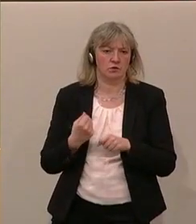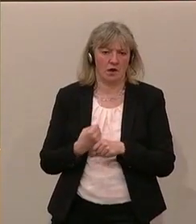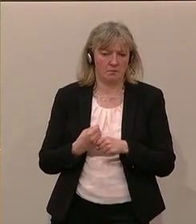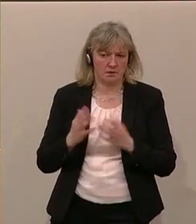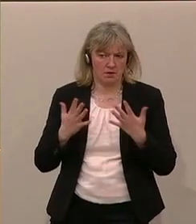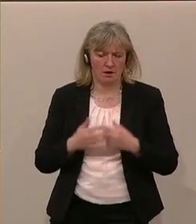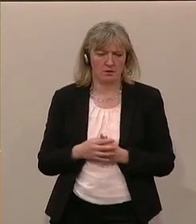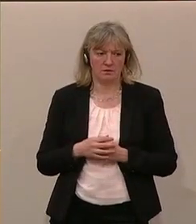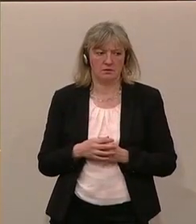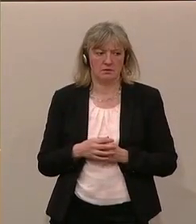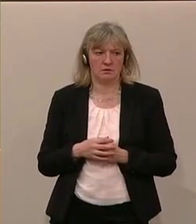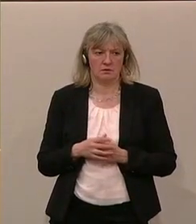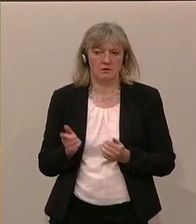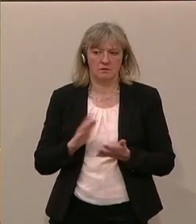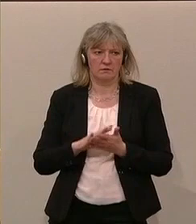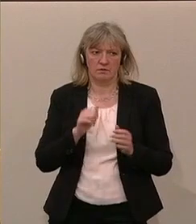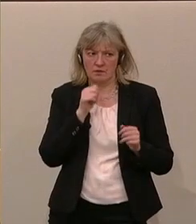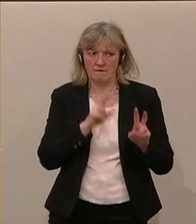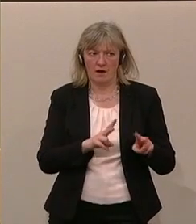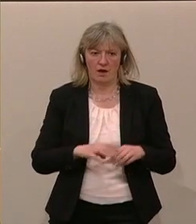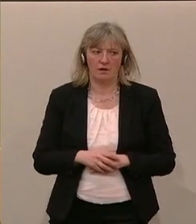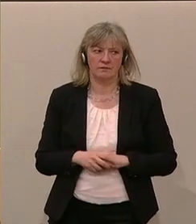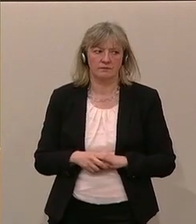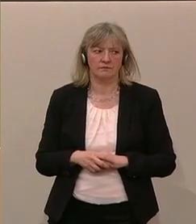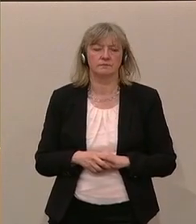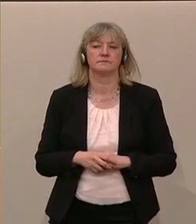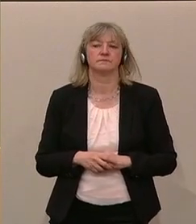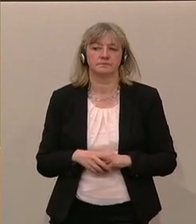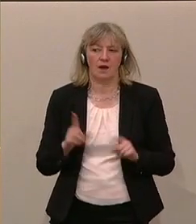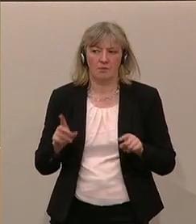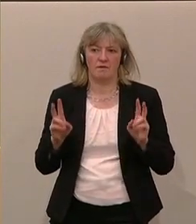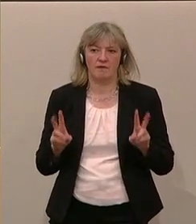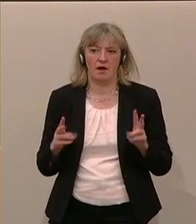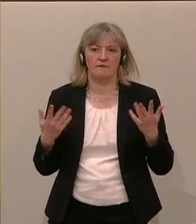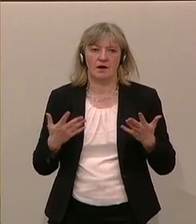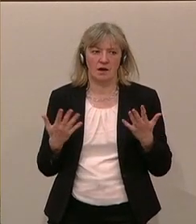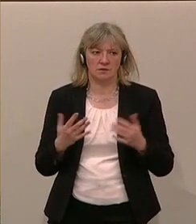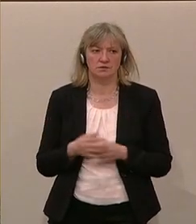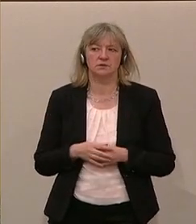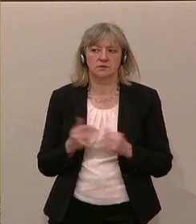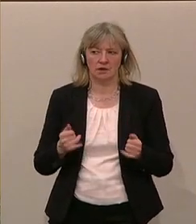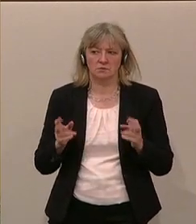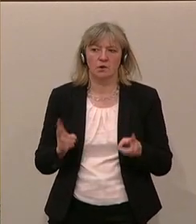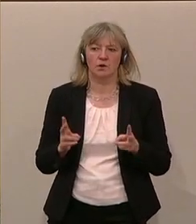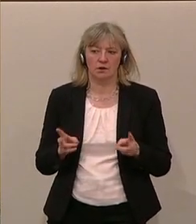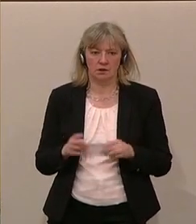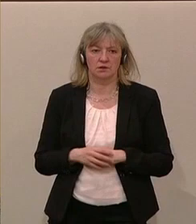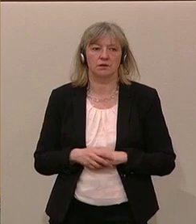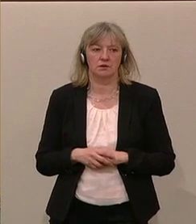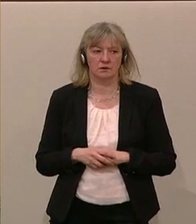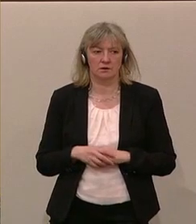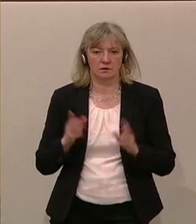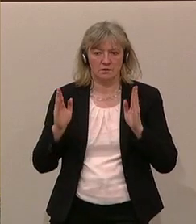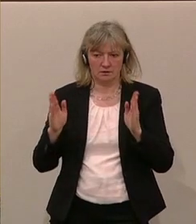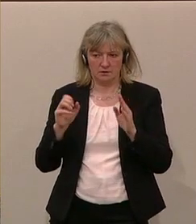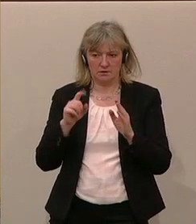arbeiten. Das ist einfach die Unwahrheit. Tatsache ist, dass es jetzt möglich ist, innerhalb